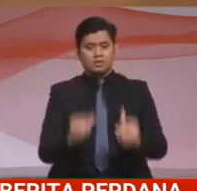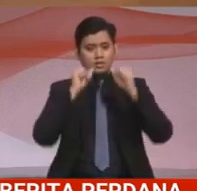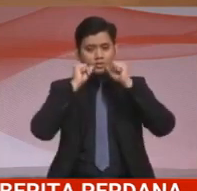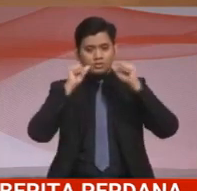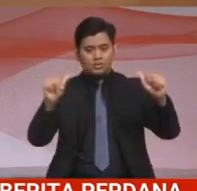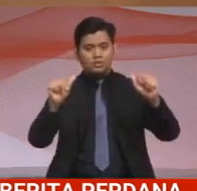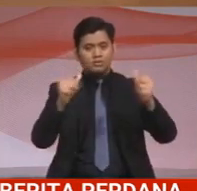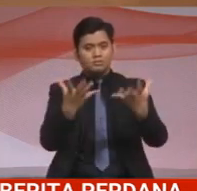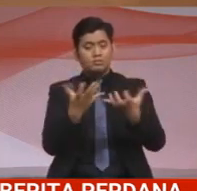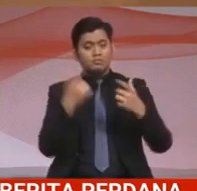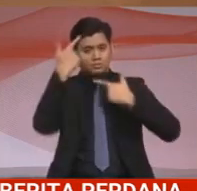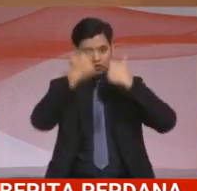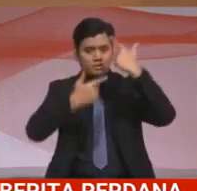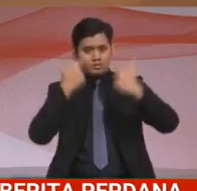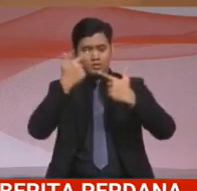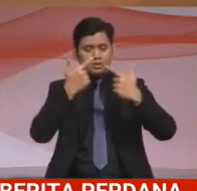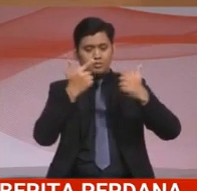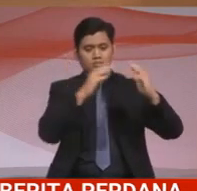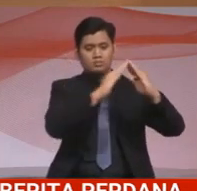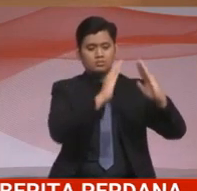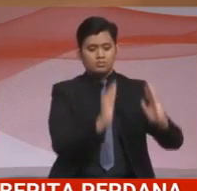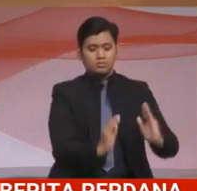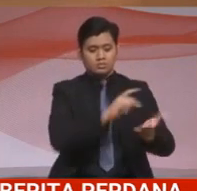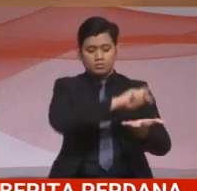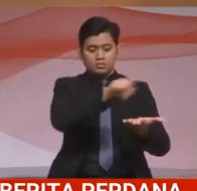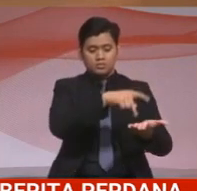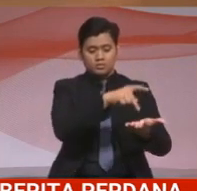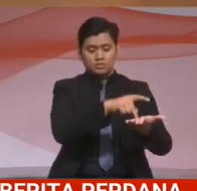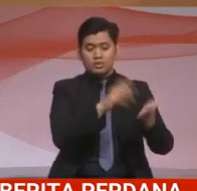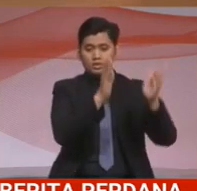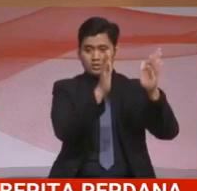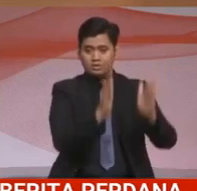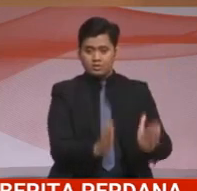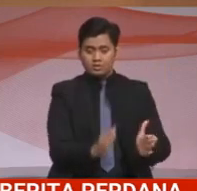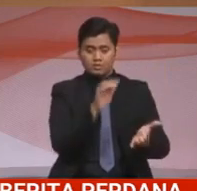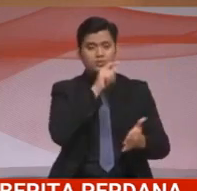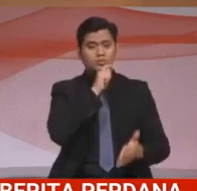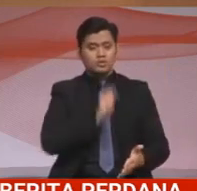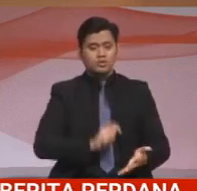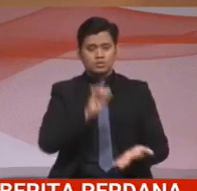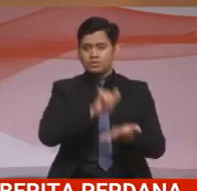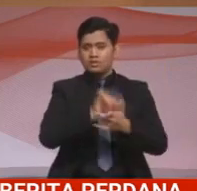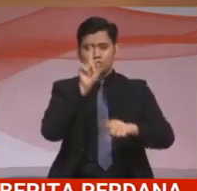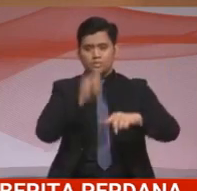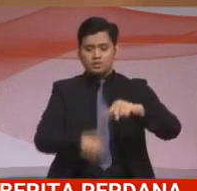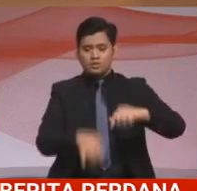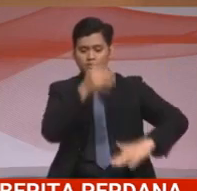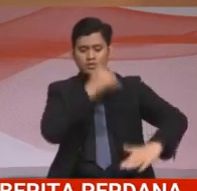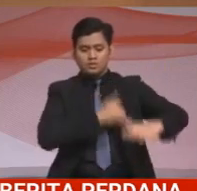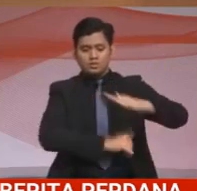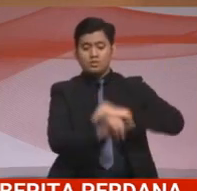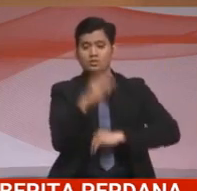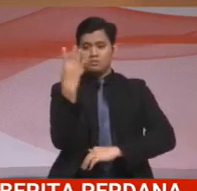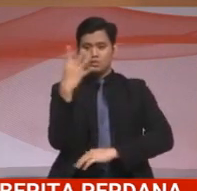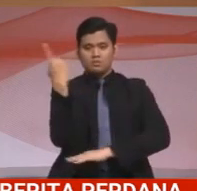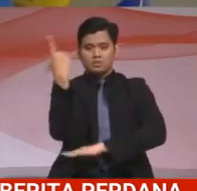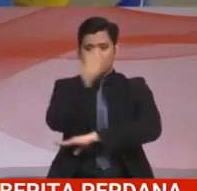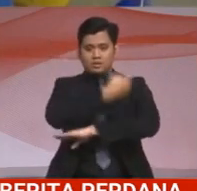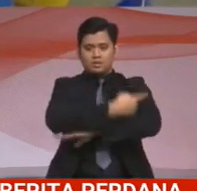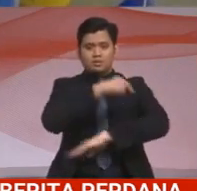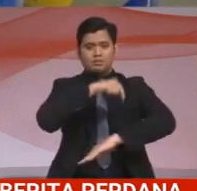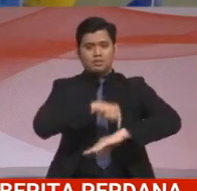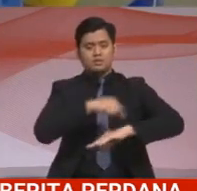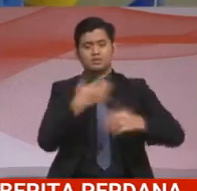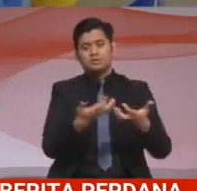datang melawat ke rumah tersebut tidak dibenarkan masuk selama Pak brasali smase korentin